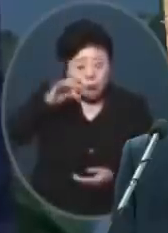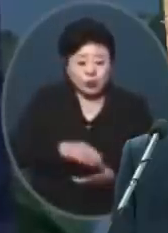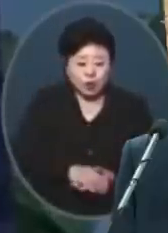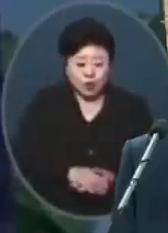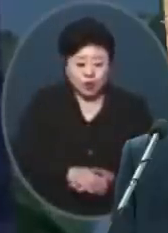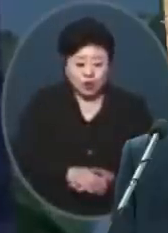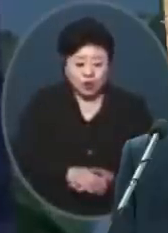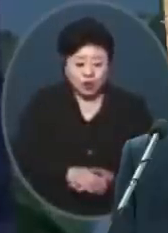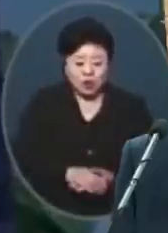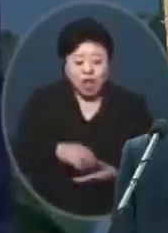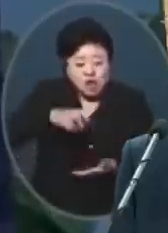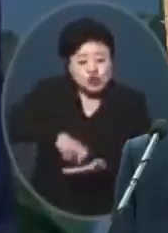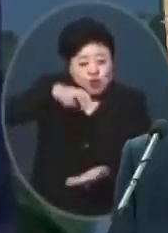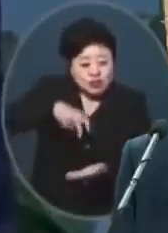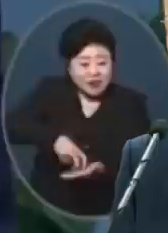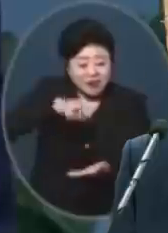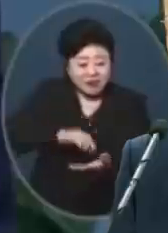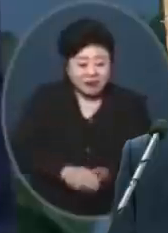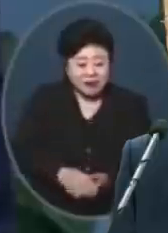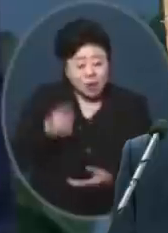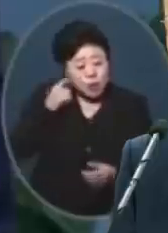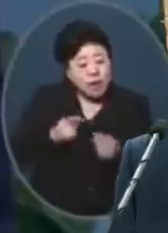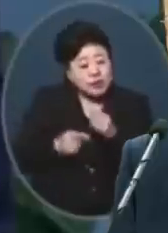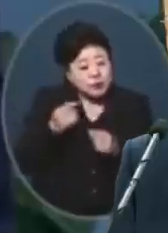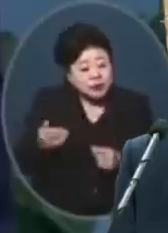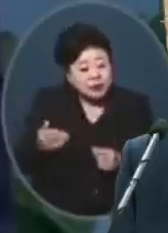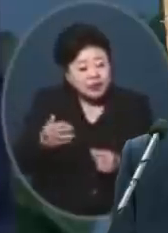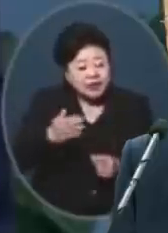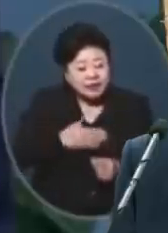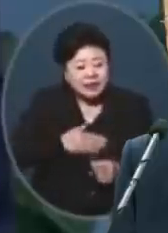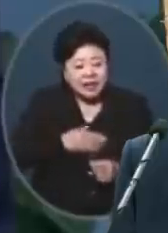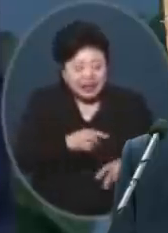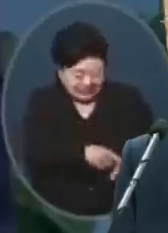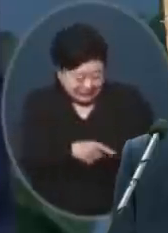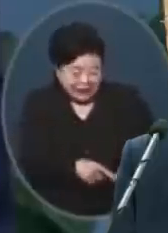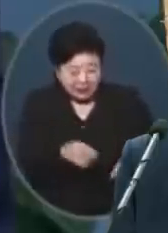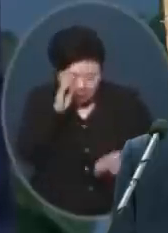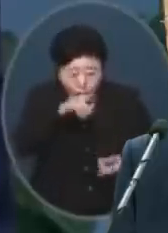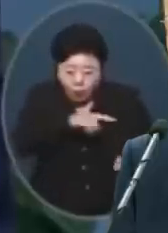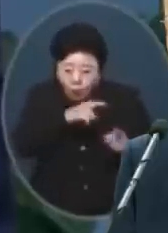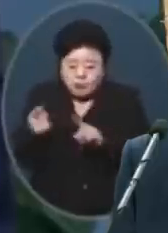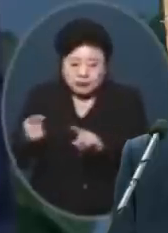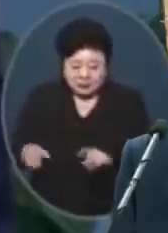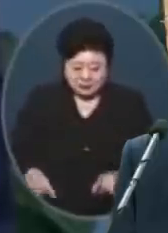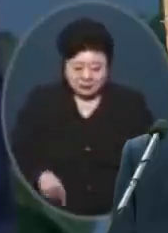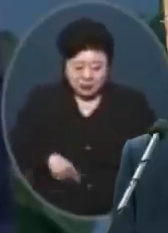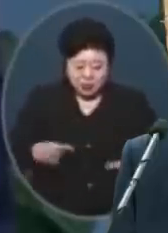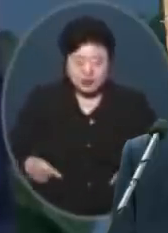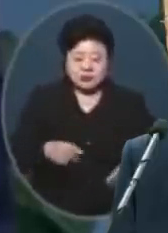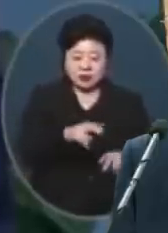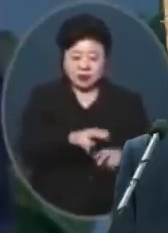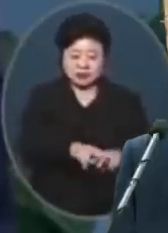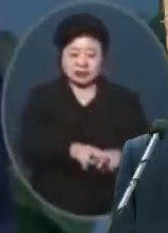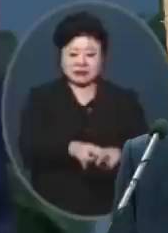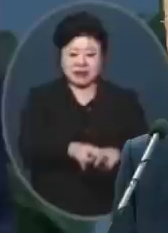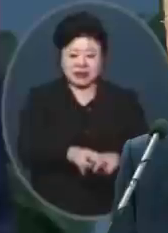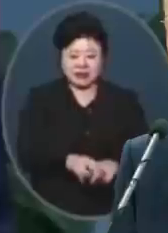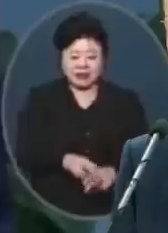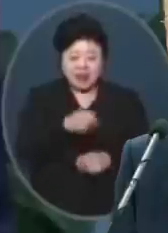처음으로 뛰었는데 왜 뛰었냐 내가 다 이리 왔다 나와서